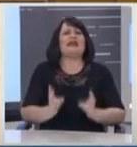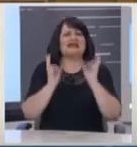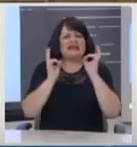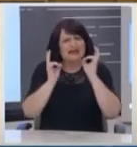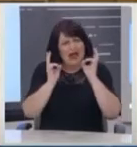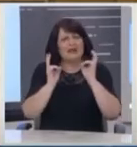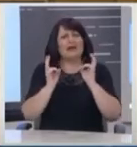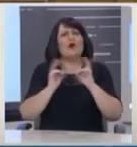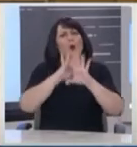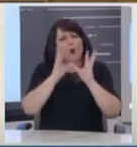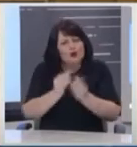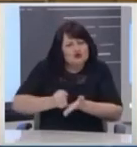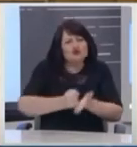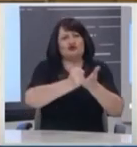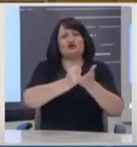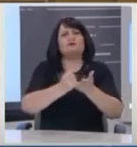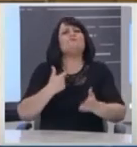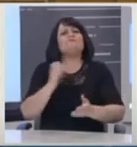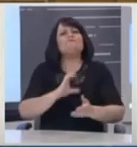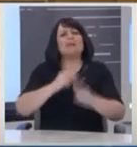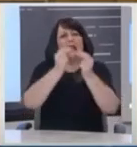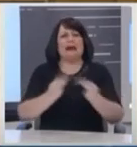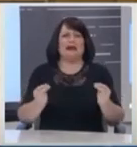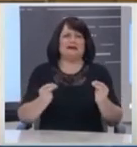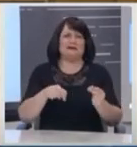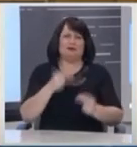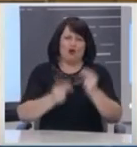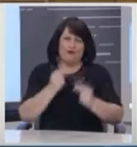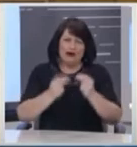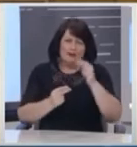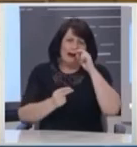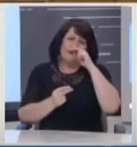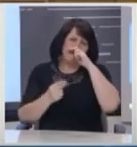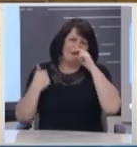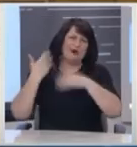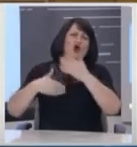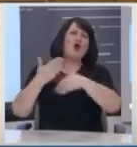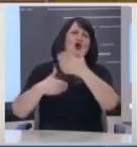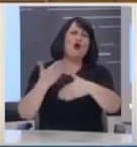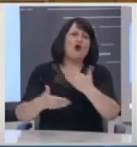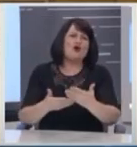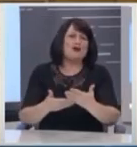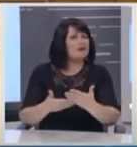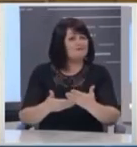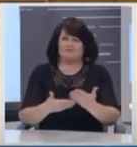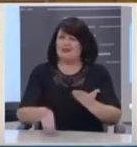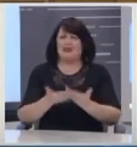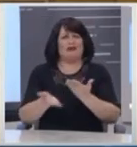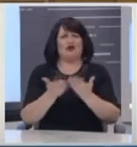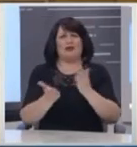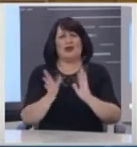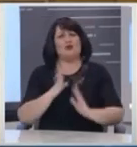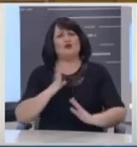ηγετών της Κύπρου για να βρεθεί μια λύση σε ένα πρόβλημα που η ιδεώνησή του δεν είναι υπέρ ούτε των